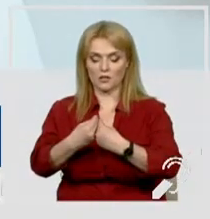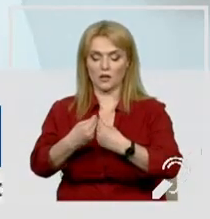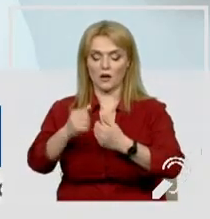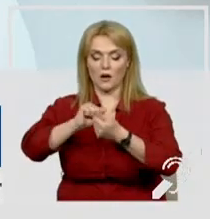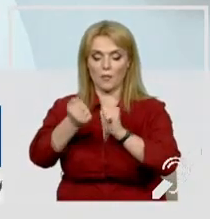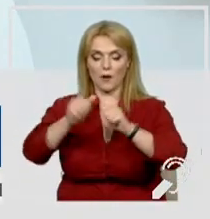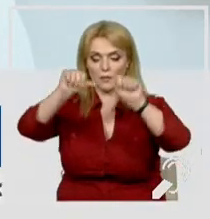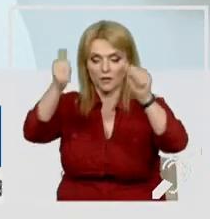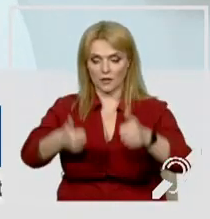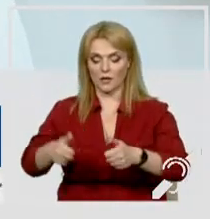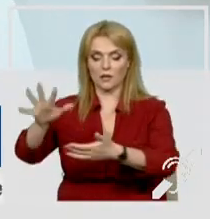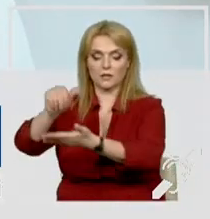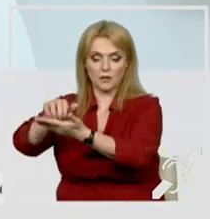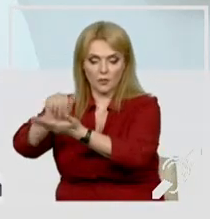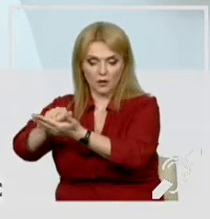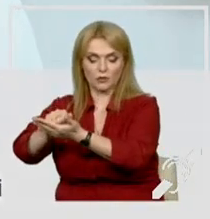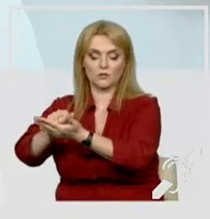este ocupată cu ridicarea